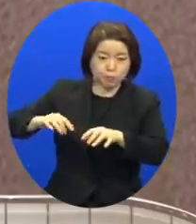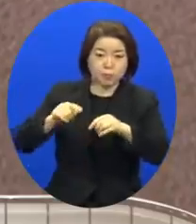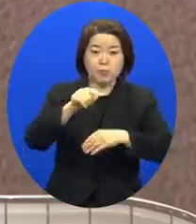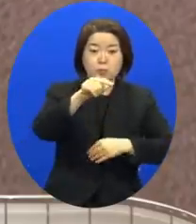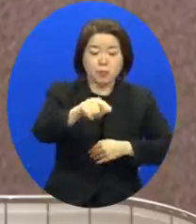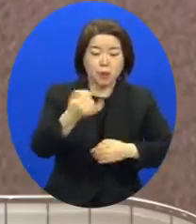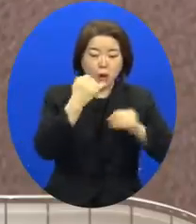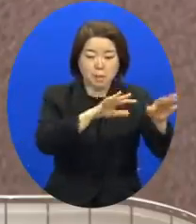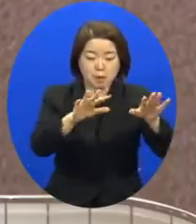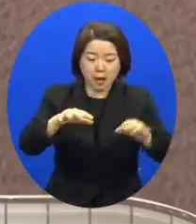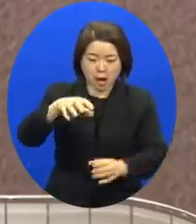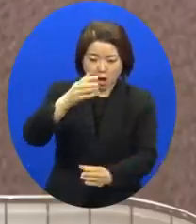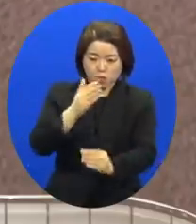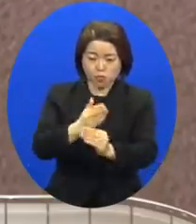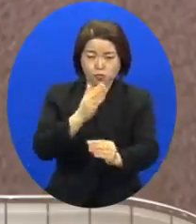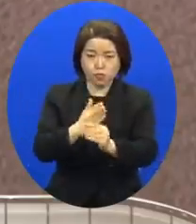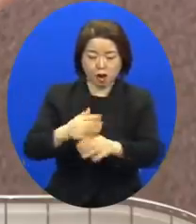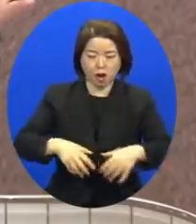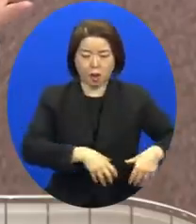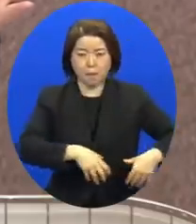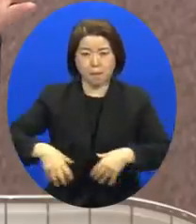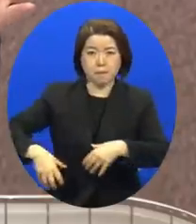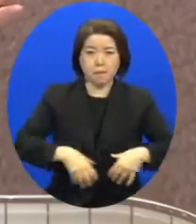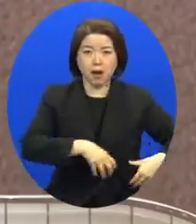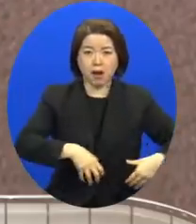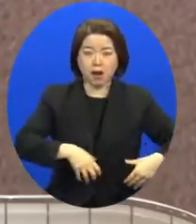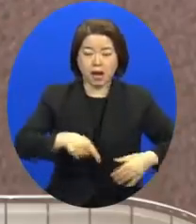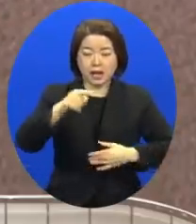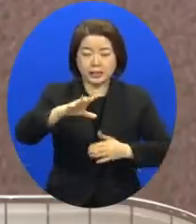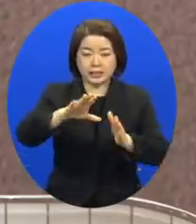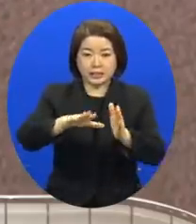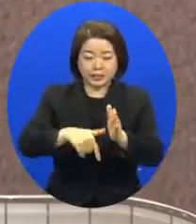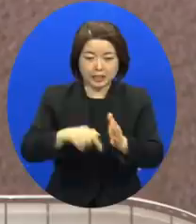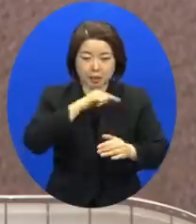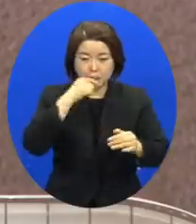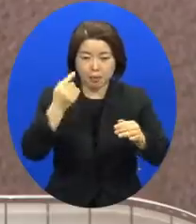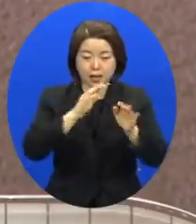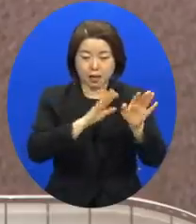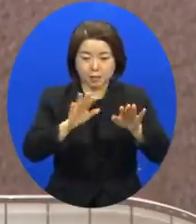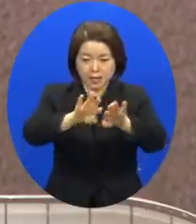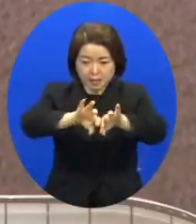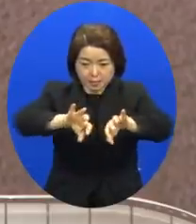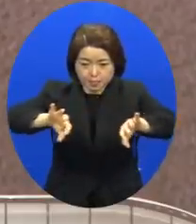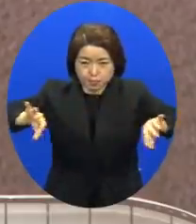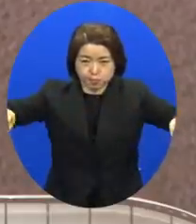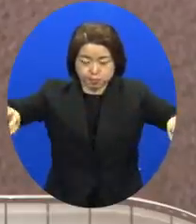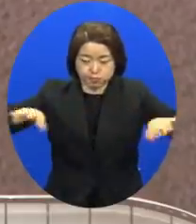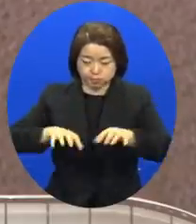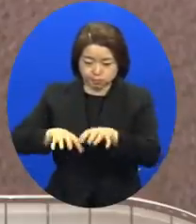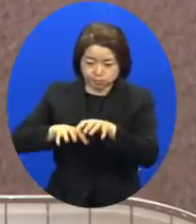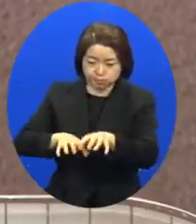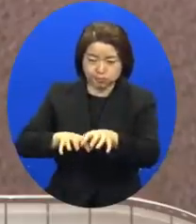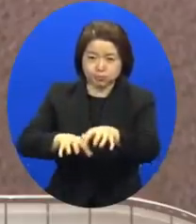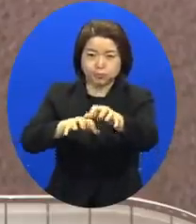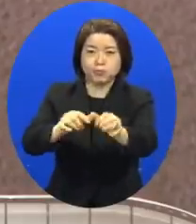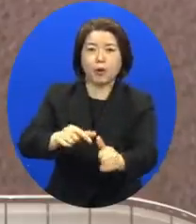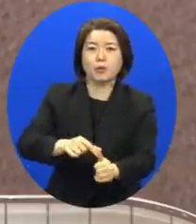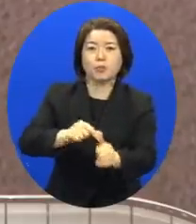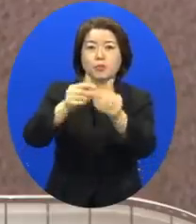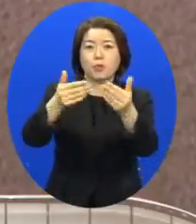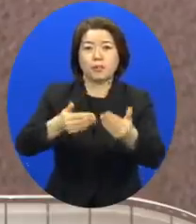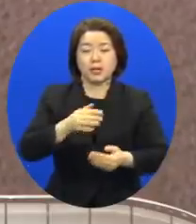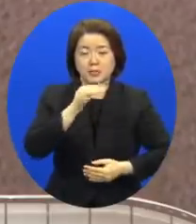위기의 상황에서 홍해가 달라집니다 그리고 그들이 홍해를 건너서 구원을 받습니다 그런데